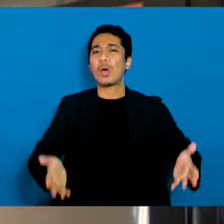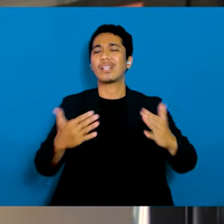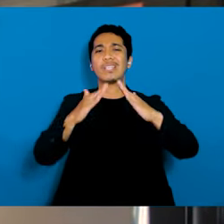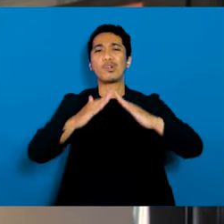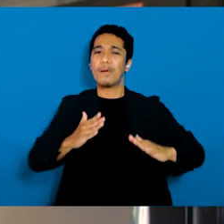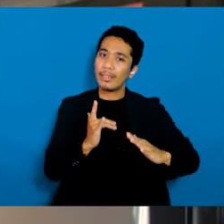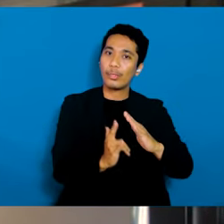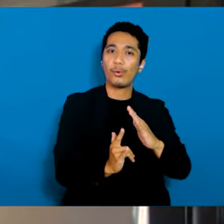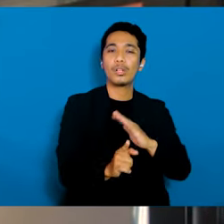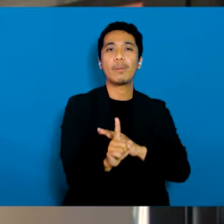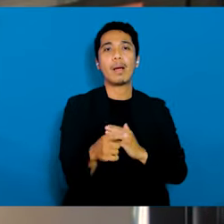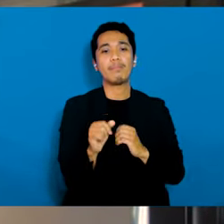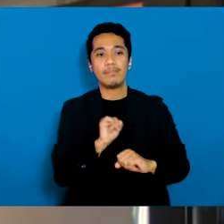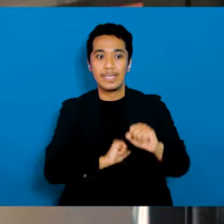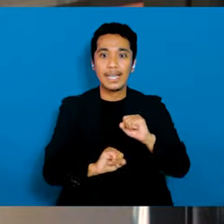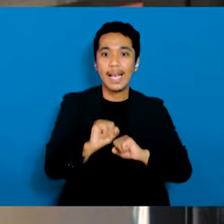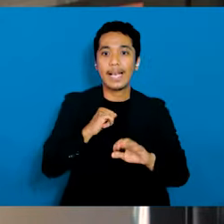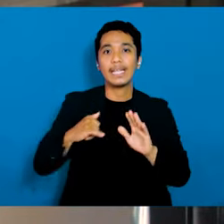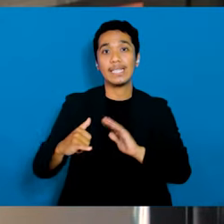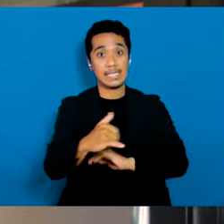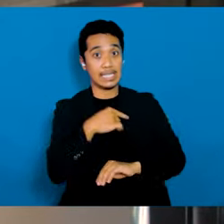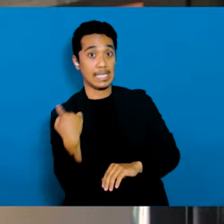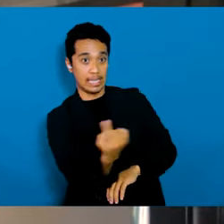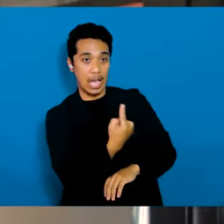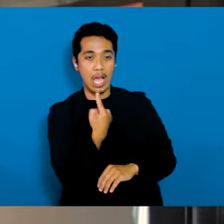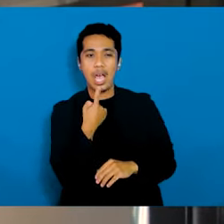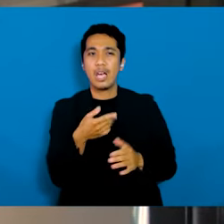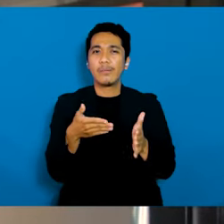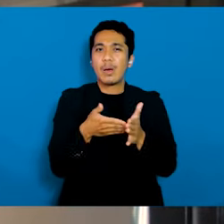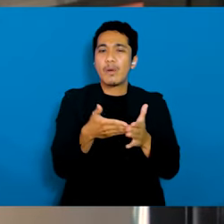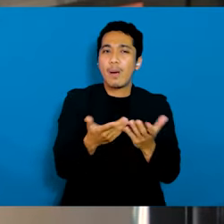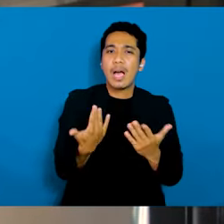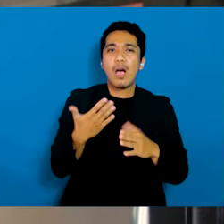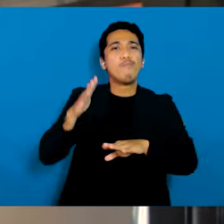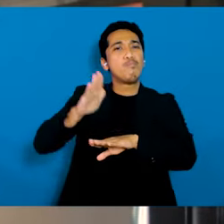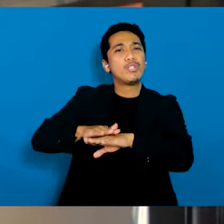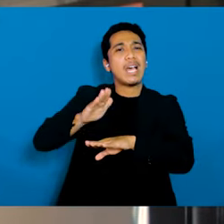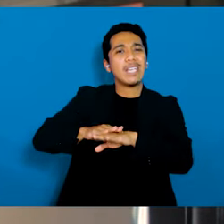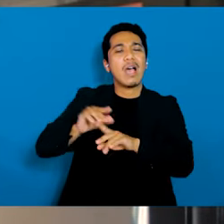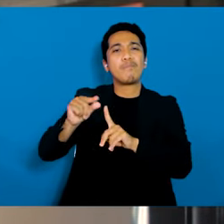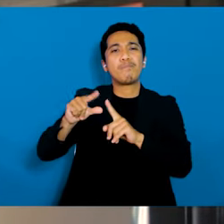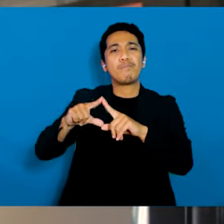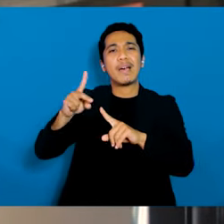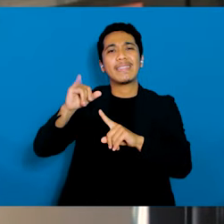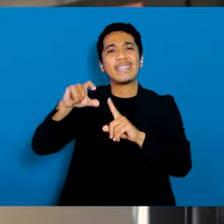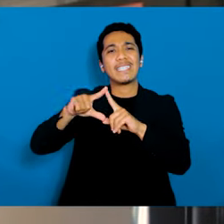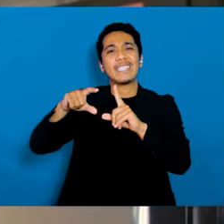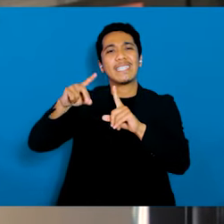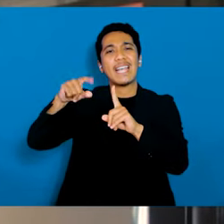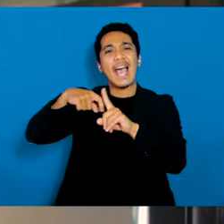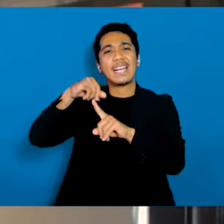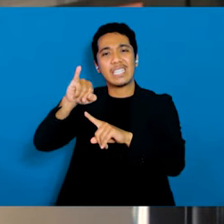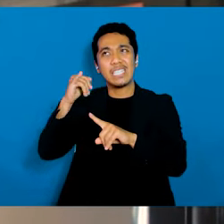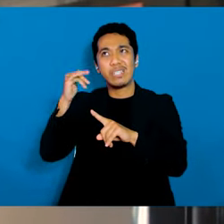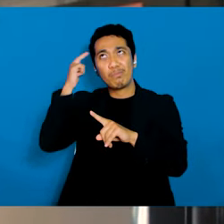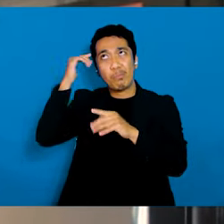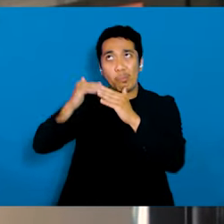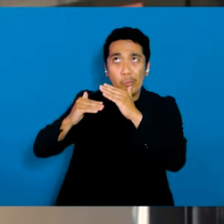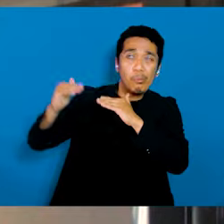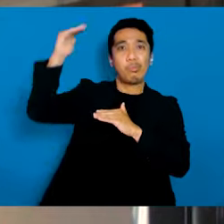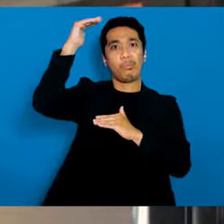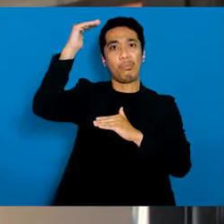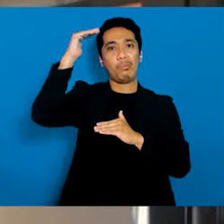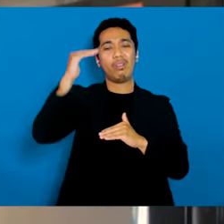domestik ini. Kenapa seperti itu? Karena pergerakan kita terhambat pada adanya budaya patriarki.